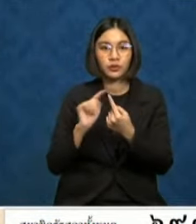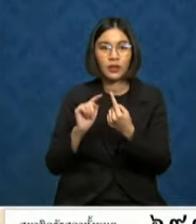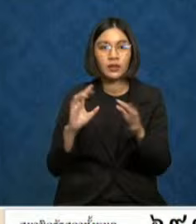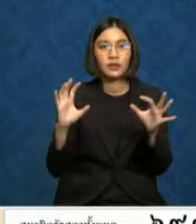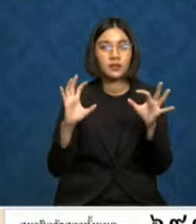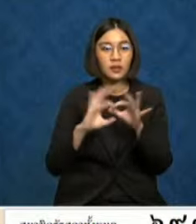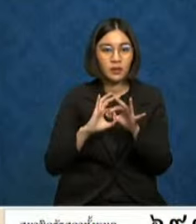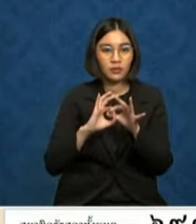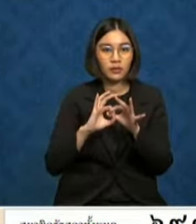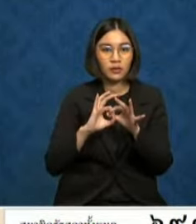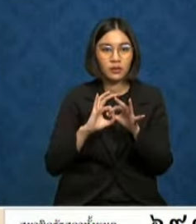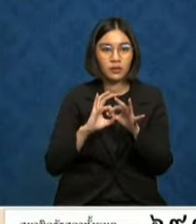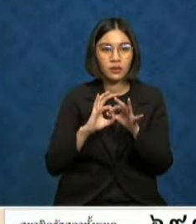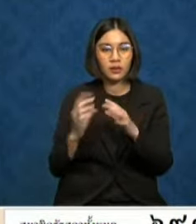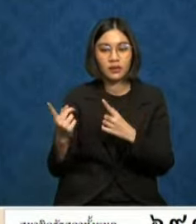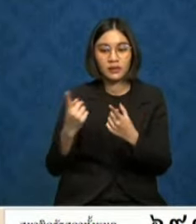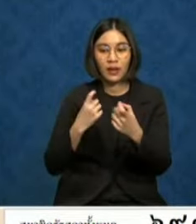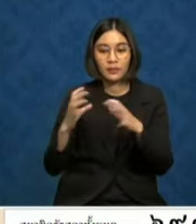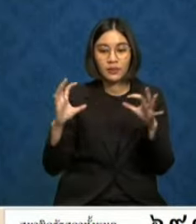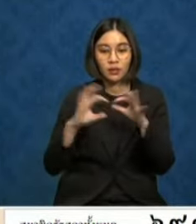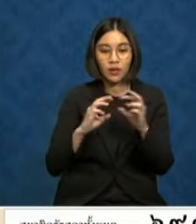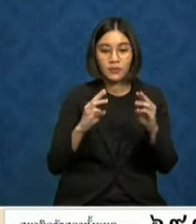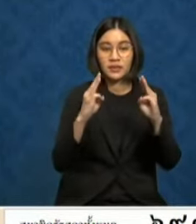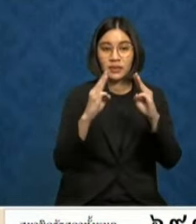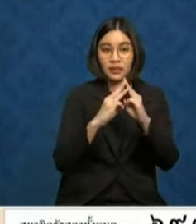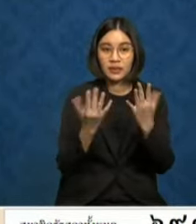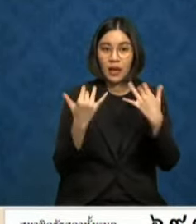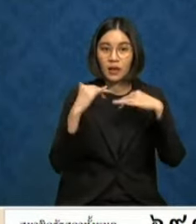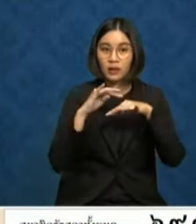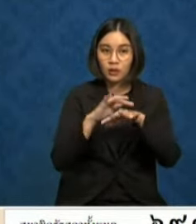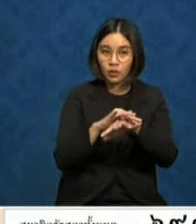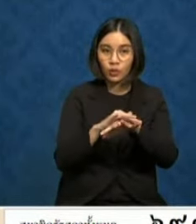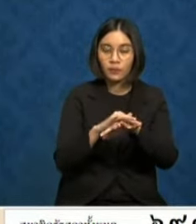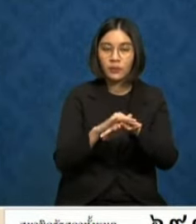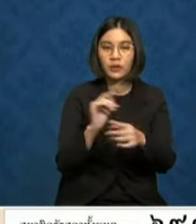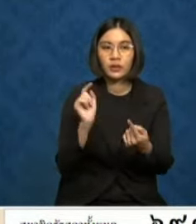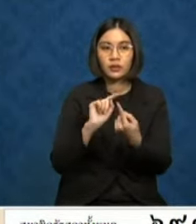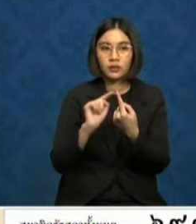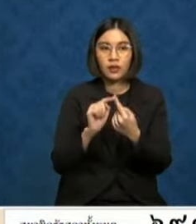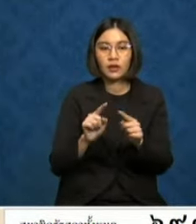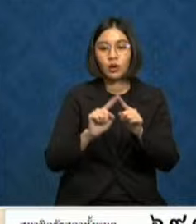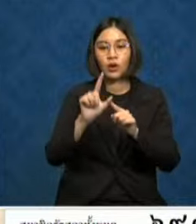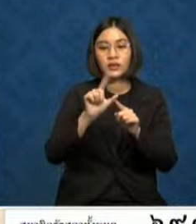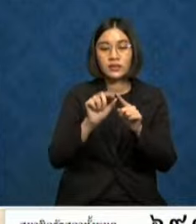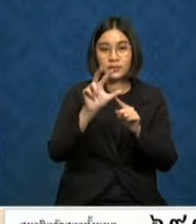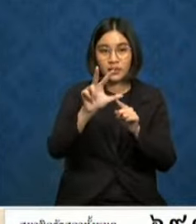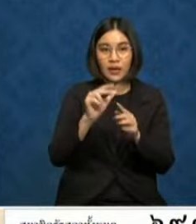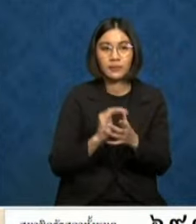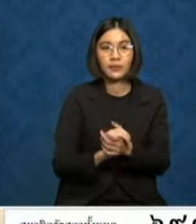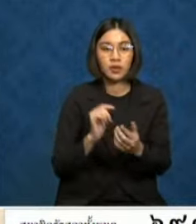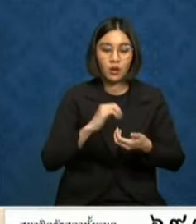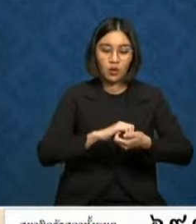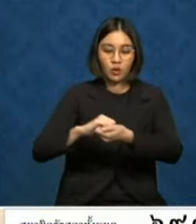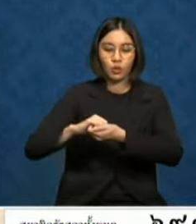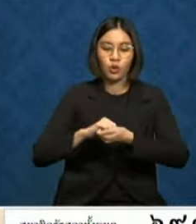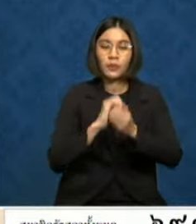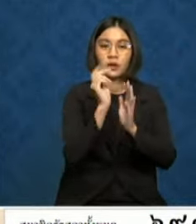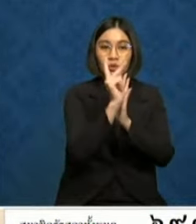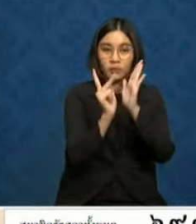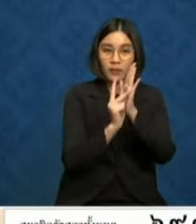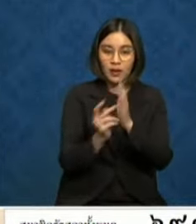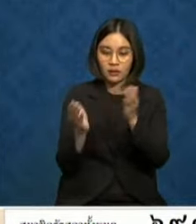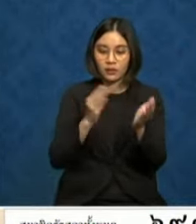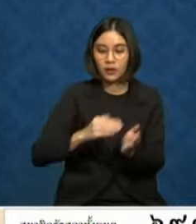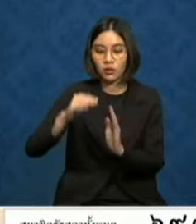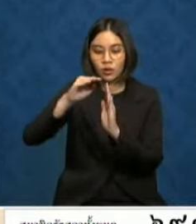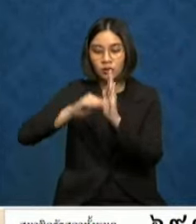ที่เกี่ยวกับคำถามเกี่ยวกับปฏิญญาร่วมนะคะว่าด้วยข้อ23เรื่องความร่วมมือทางกฎหมายและกระบวน